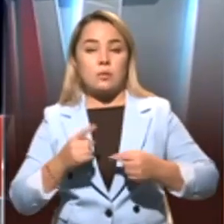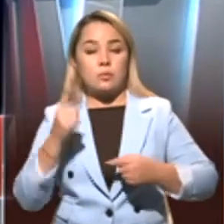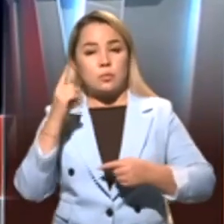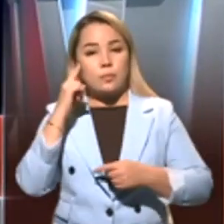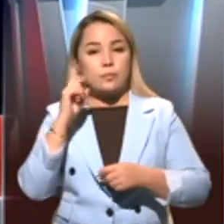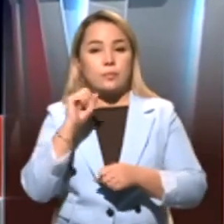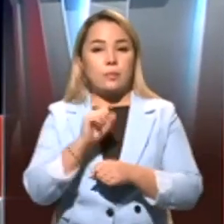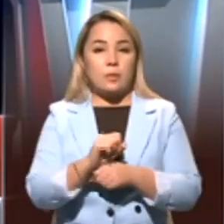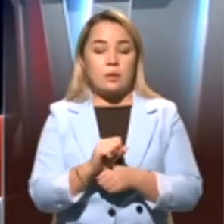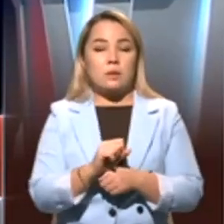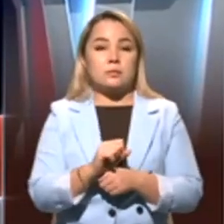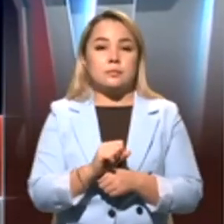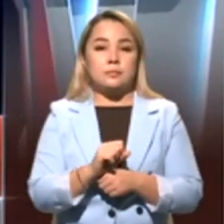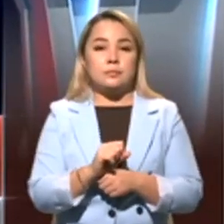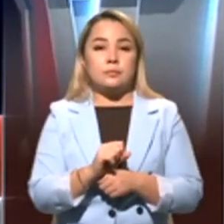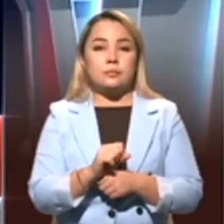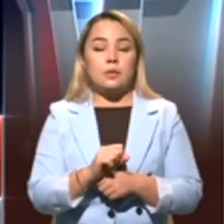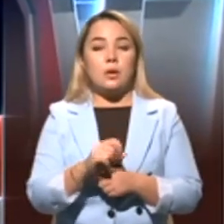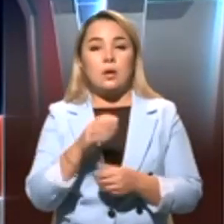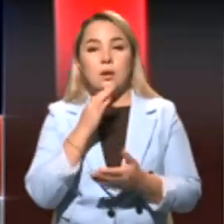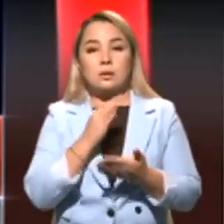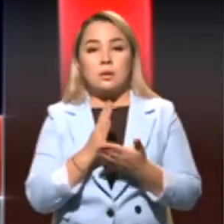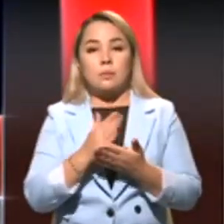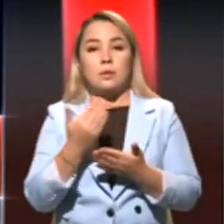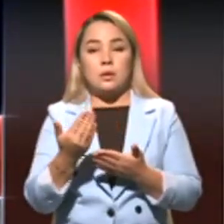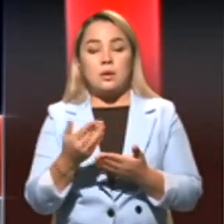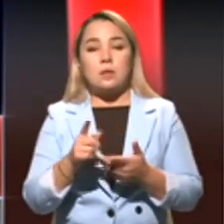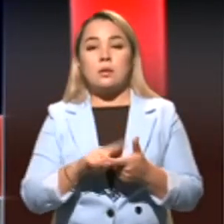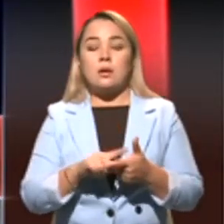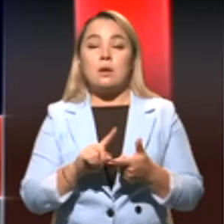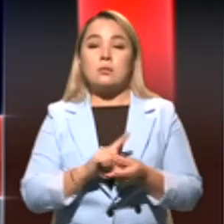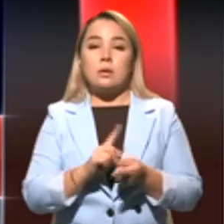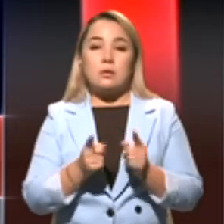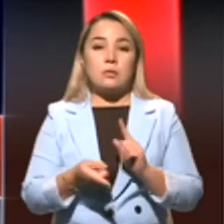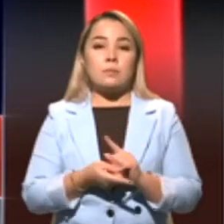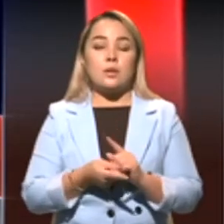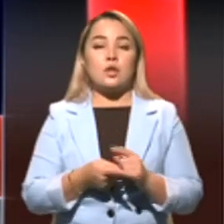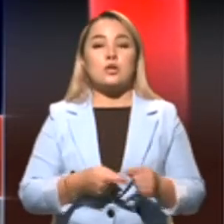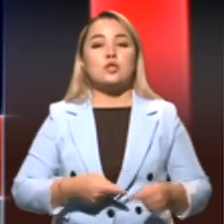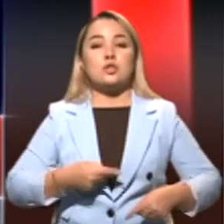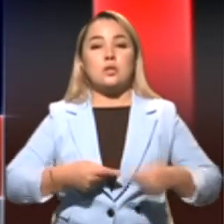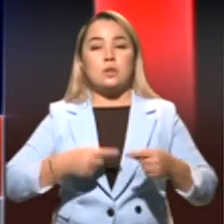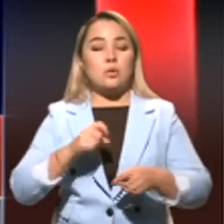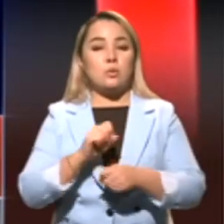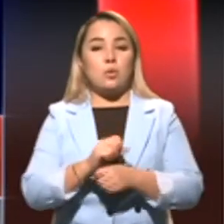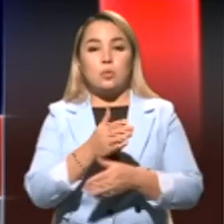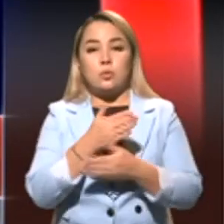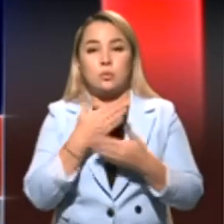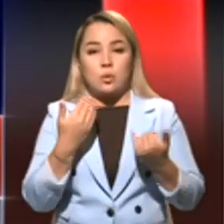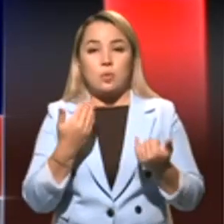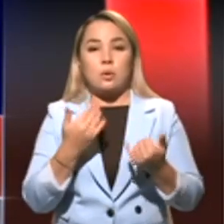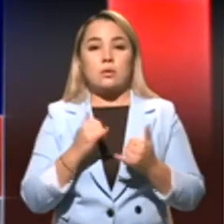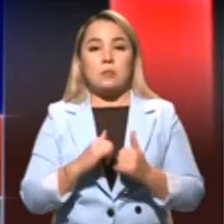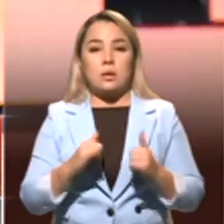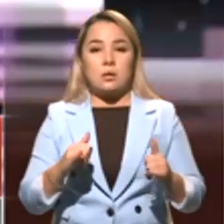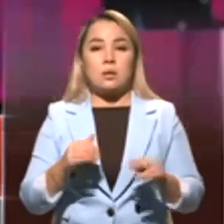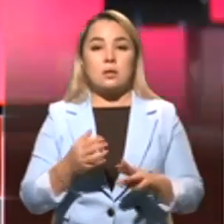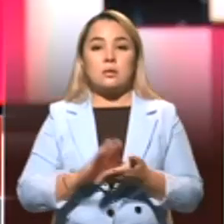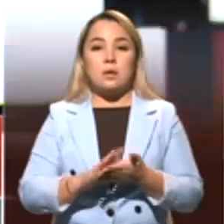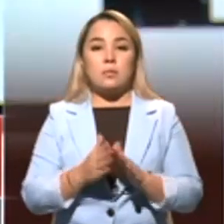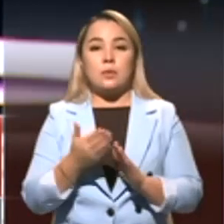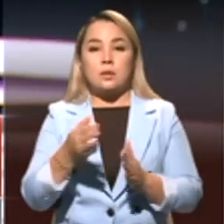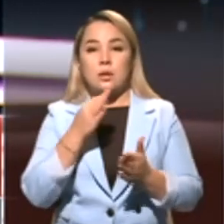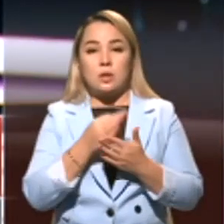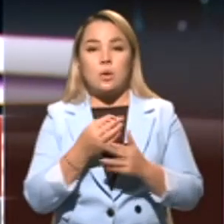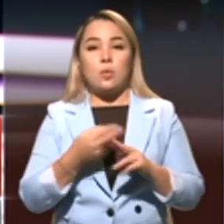деп сондай бір ойда боламыз кейде. Керісінше шиеленістер тоқтамай тұр жаһандану кезінде. Иә, жаһандану кезінде.